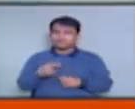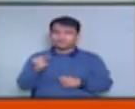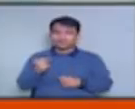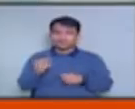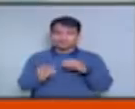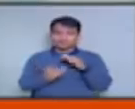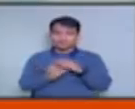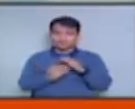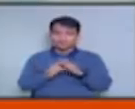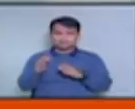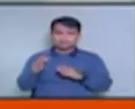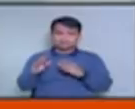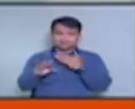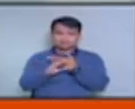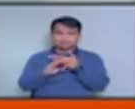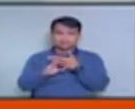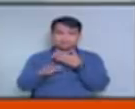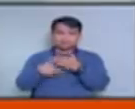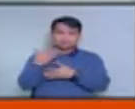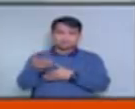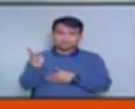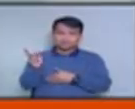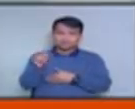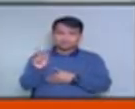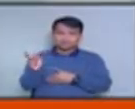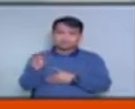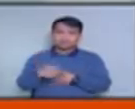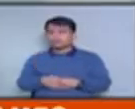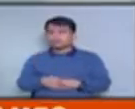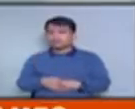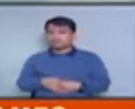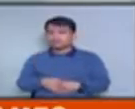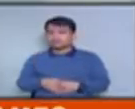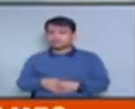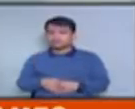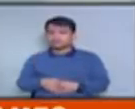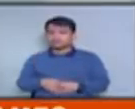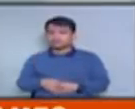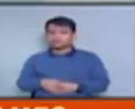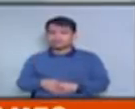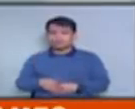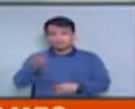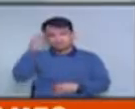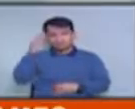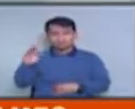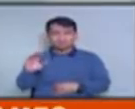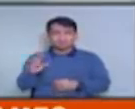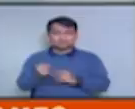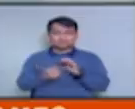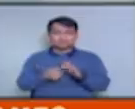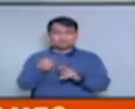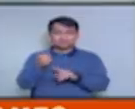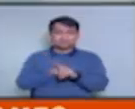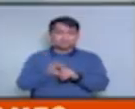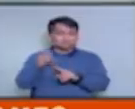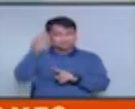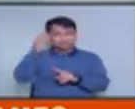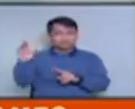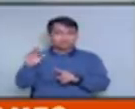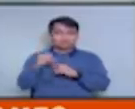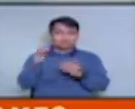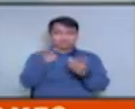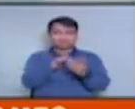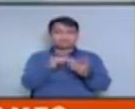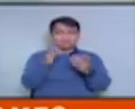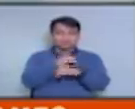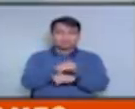mag-expire yung contract niya sa pagkakaalam? Sa sunod, 2020, sir. Anong buwan? Hindi ko pa rin alam, sir, kung anong buwan siya ma-finish contract,